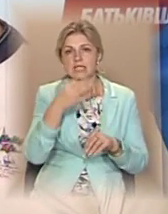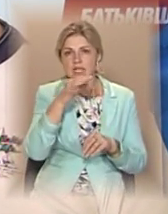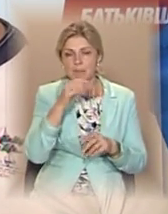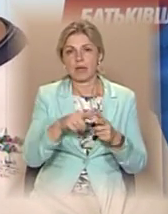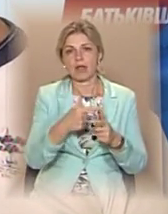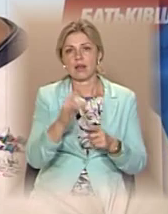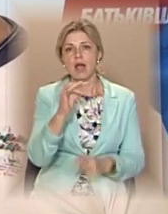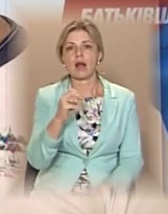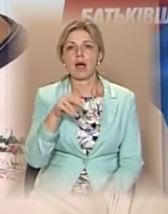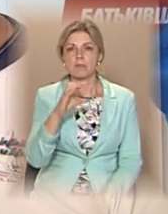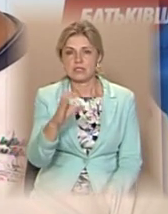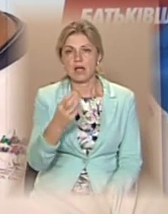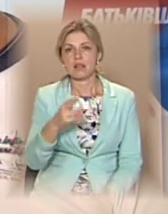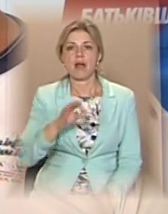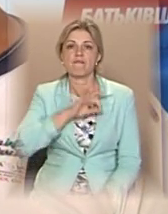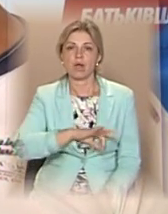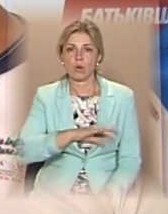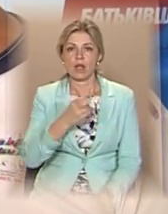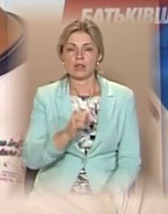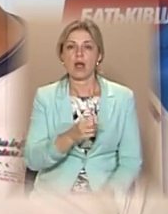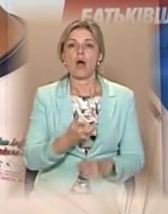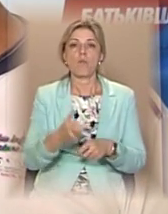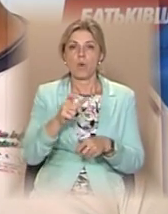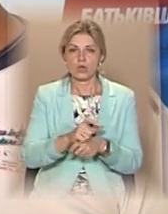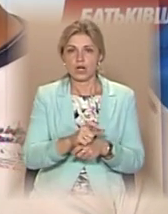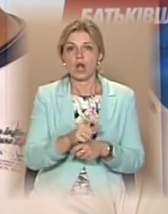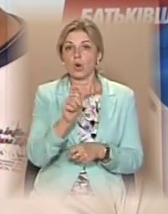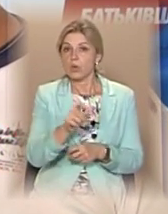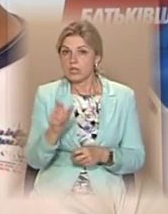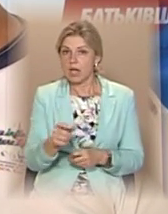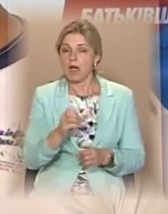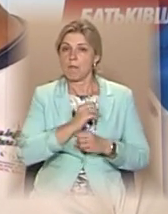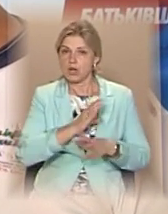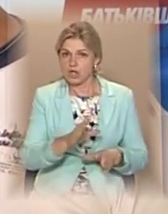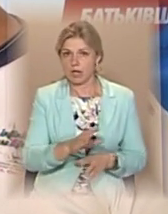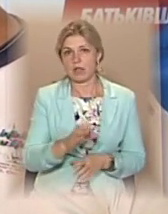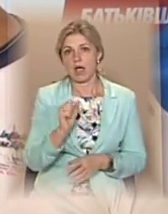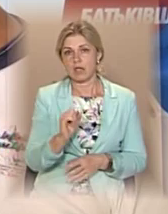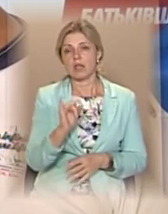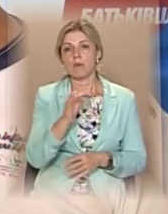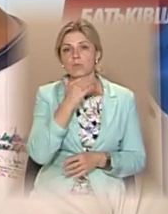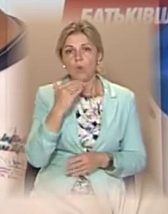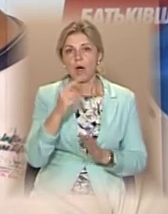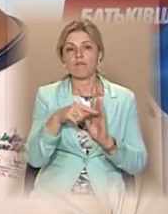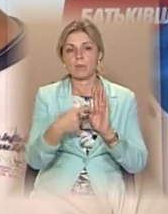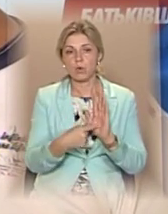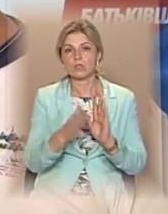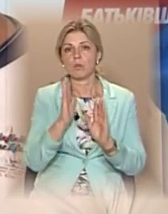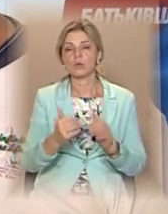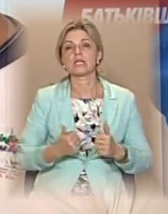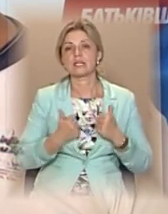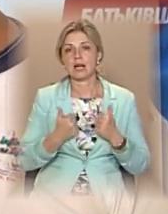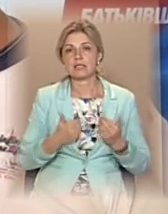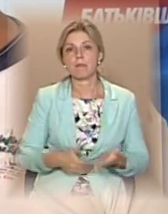для экономической выгоды, для обогащения отдельных людей. И очень много вопросов буду стараться